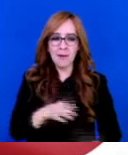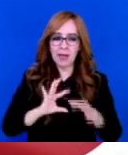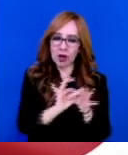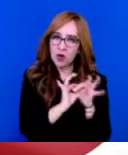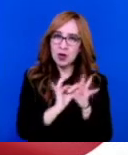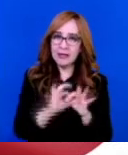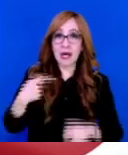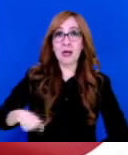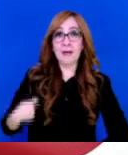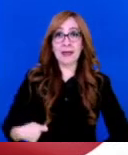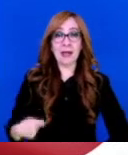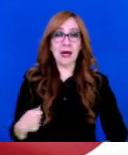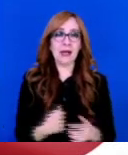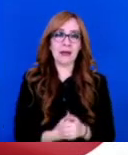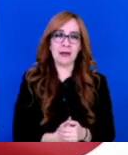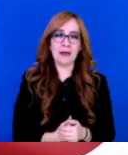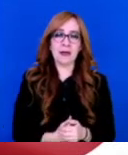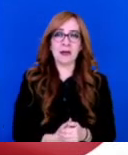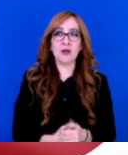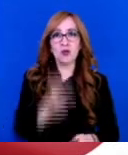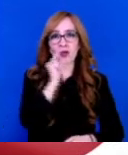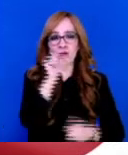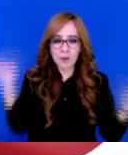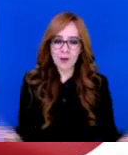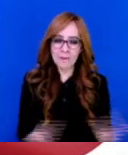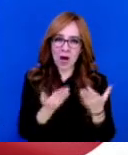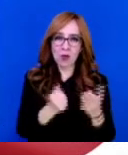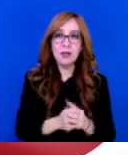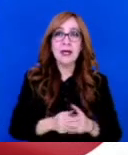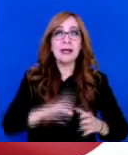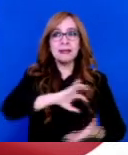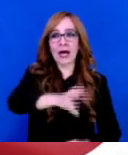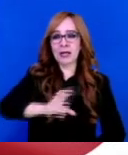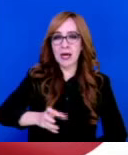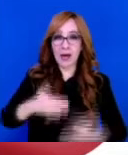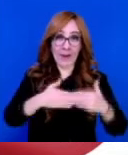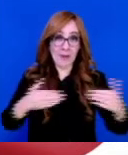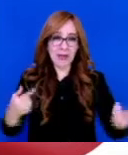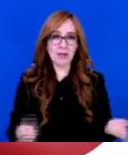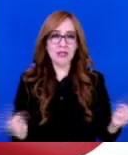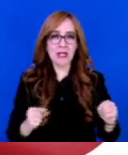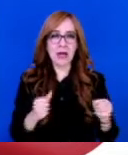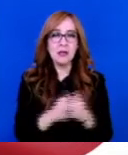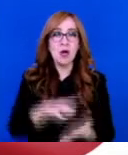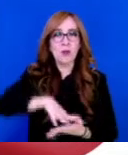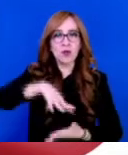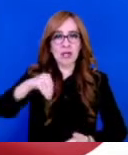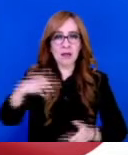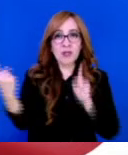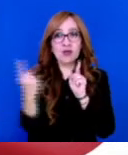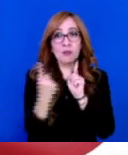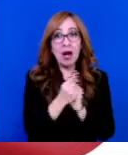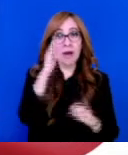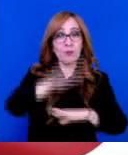dengan kementerian terkait untuk membangun daerah perbatasan menjadi pusat perjumpaan kebudayaan antar Indonesia